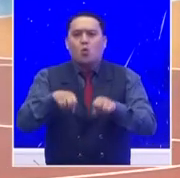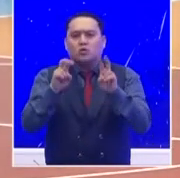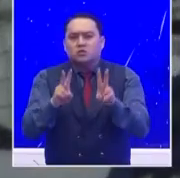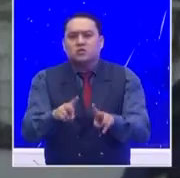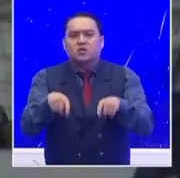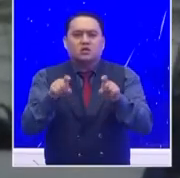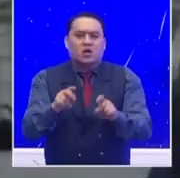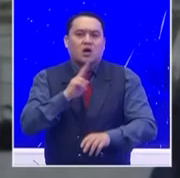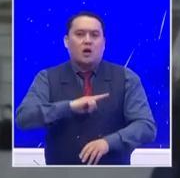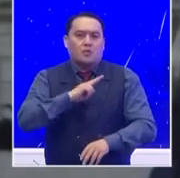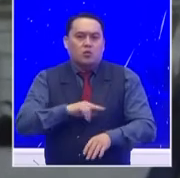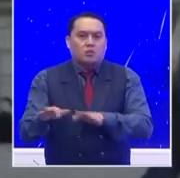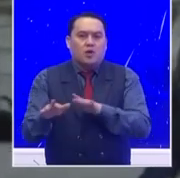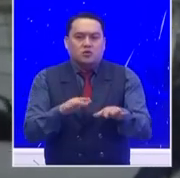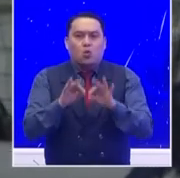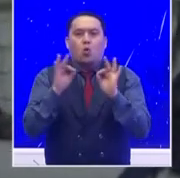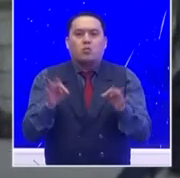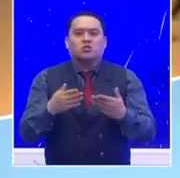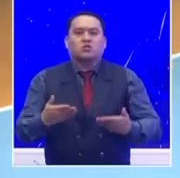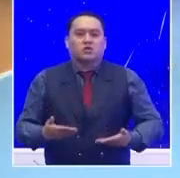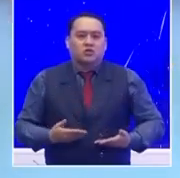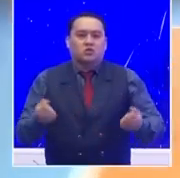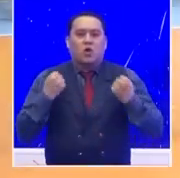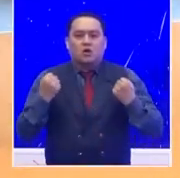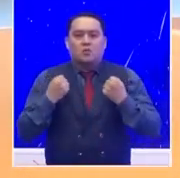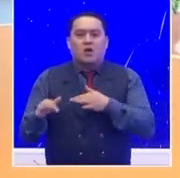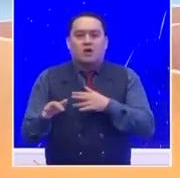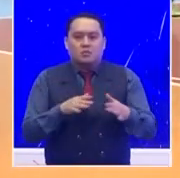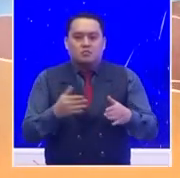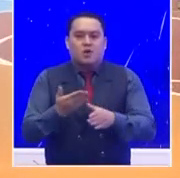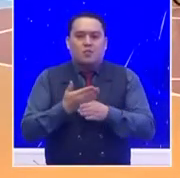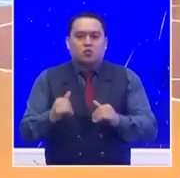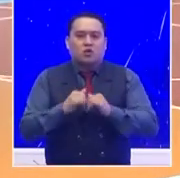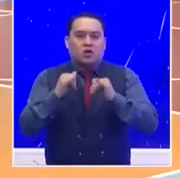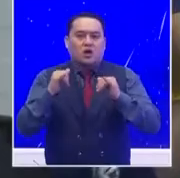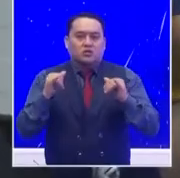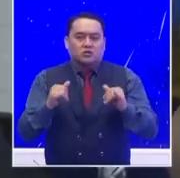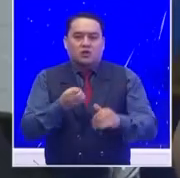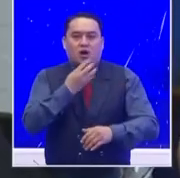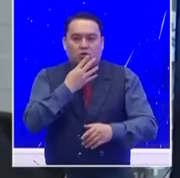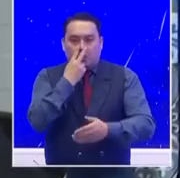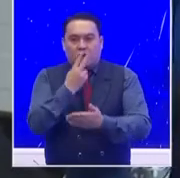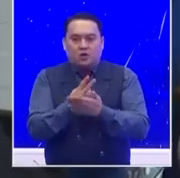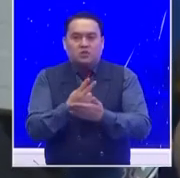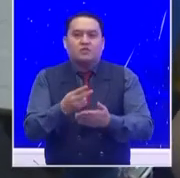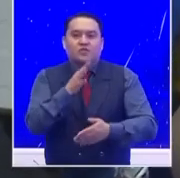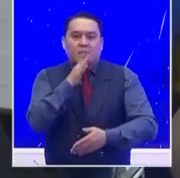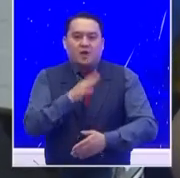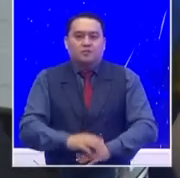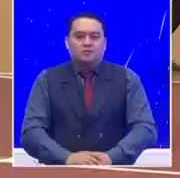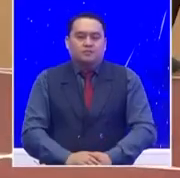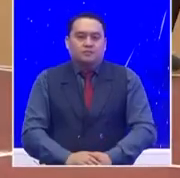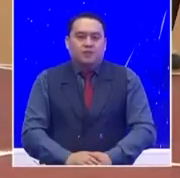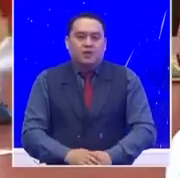сидячая работа и малоподвижный образ жизни а такое спортивное мероприятие поможет развеется и хорошо провести время умирает организатор